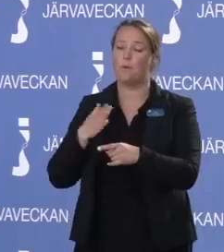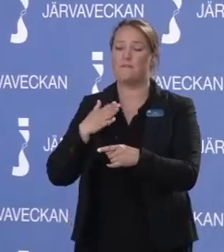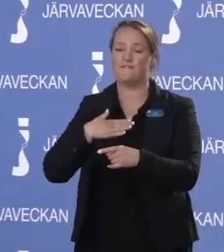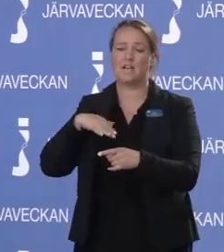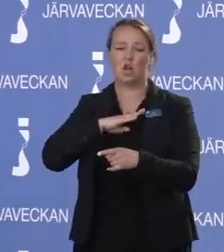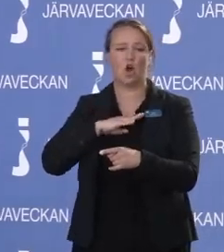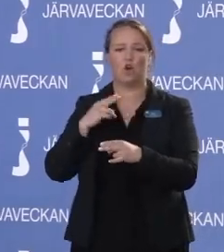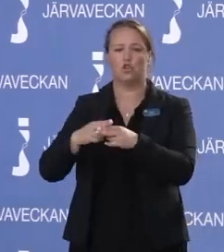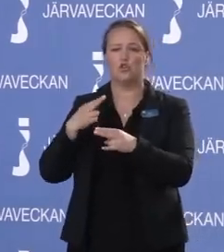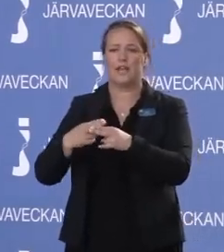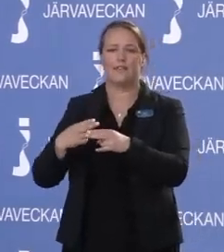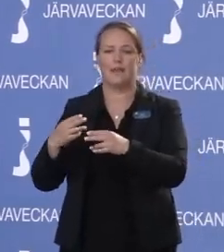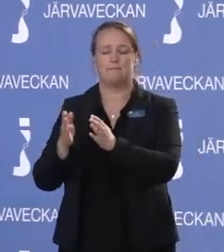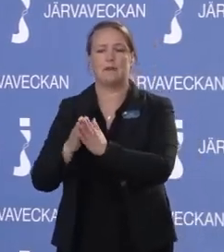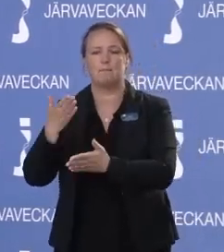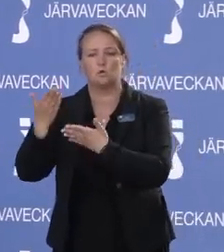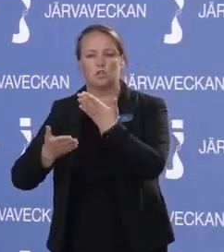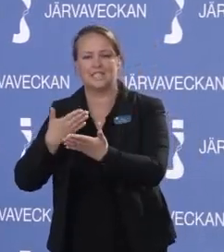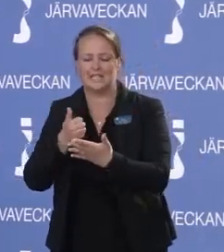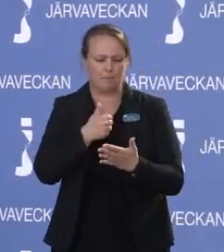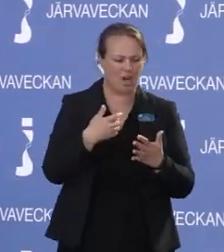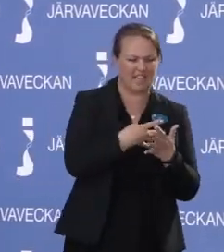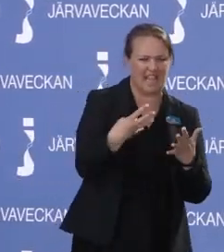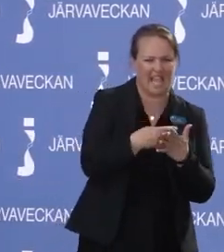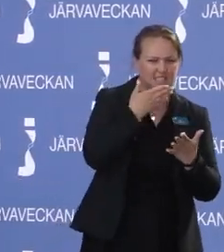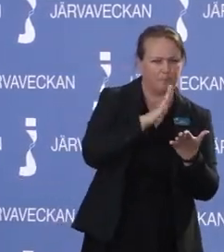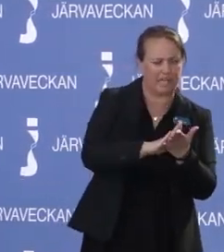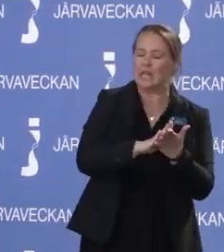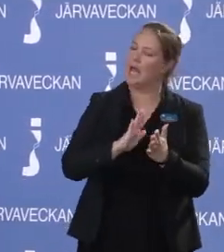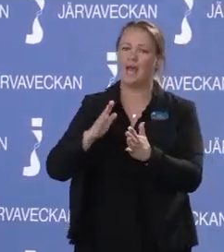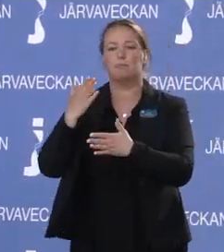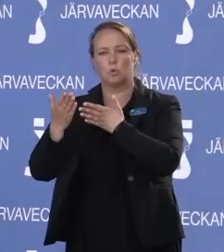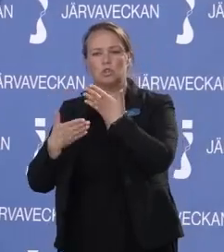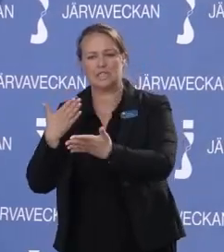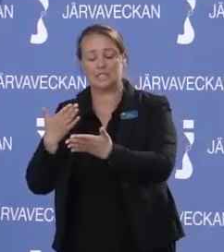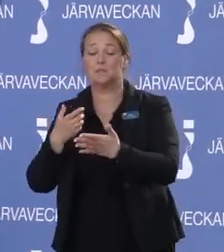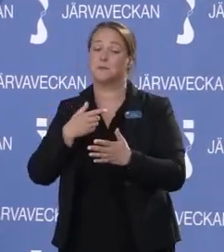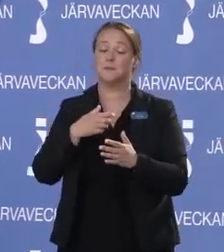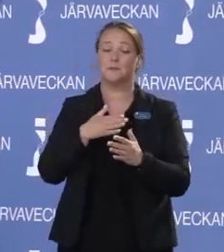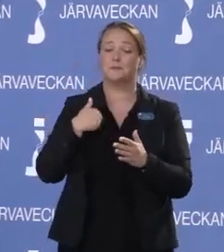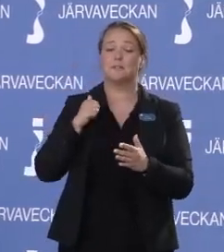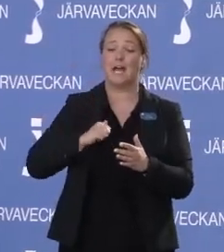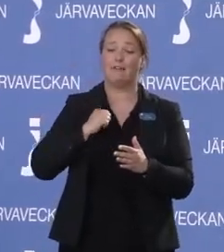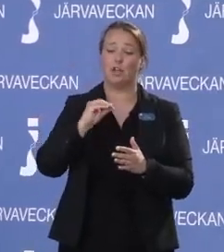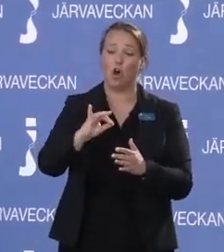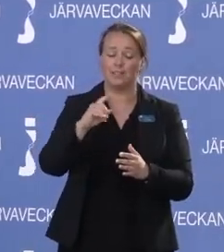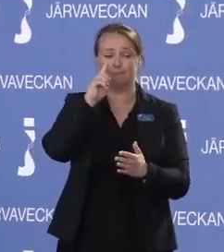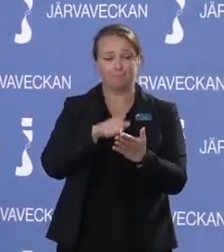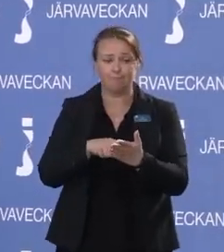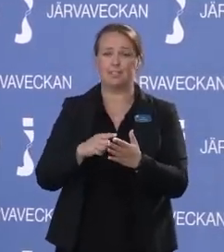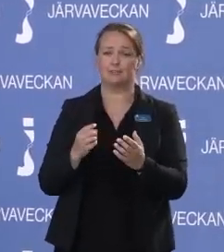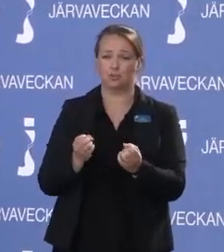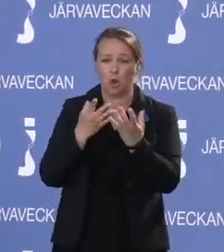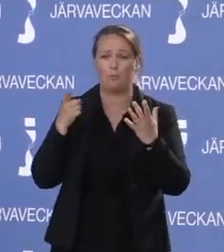bild? Och den idén med hjälp av AI kunde vi faktiskt göra verklighet av. Så vi samarbetade med Aftonbladet och byggde ut det till en tjänst som vi har testat.